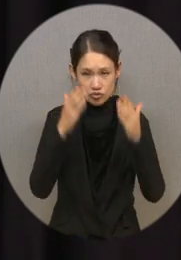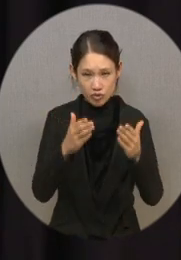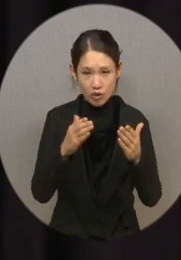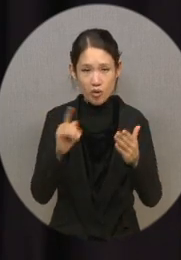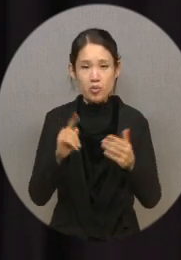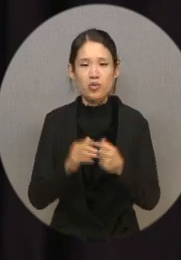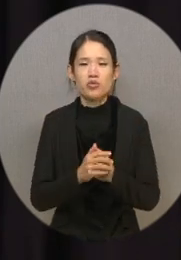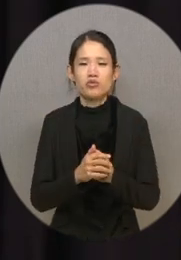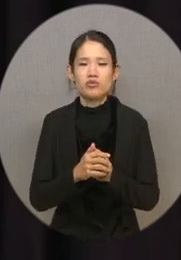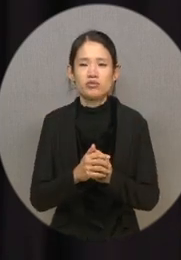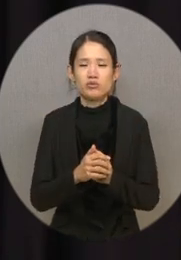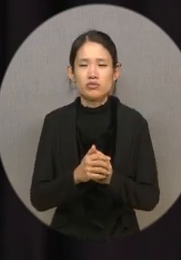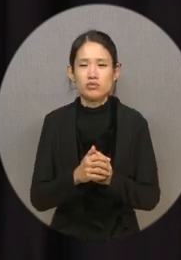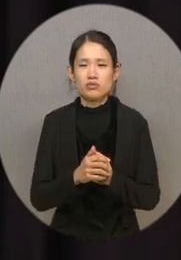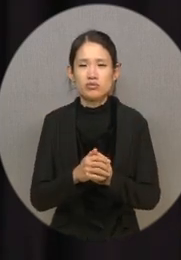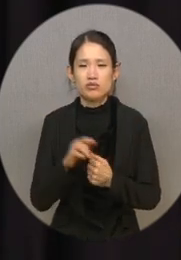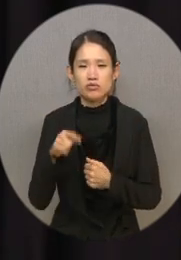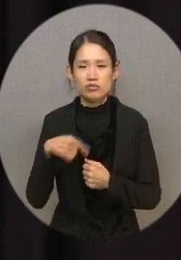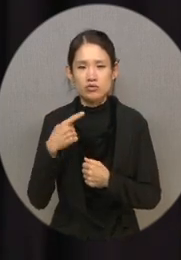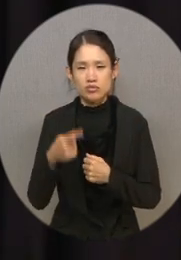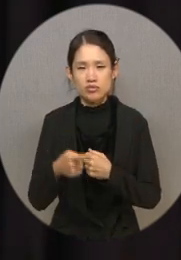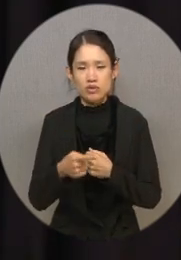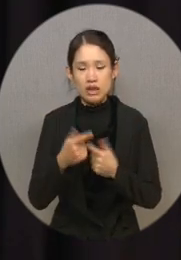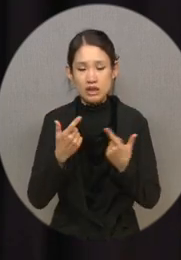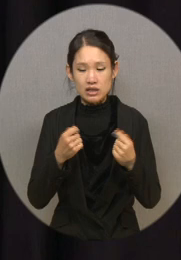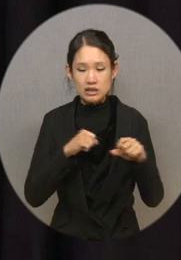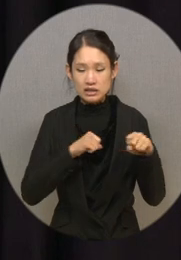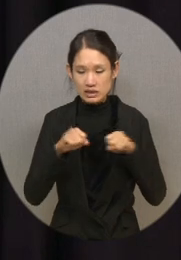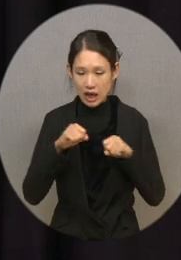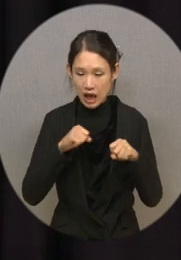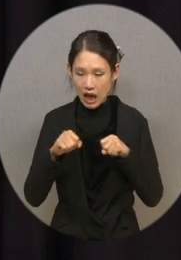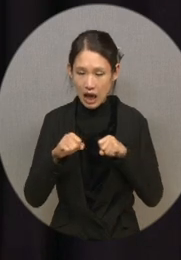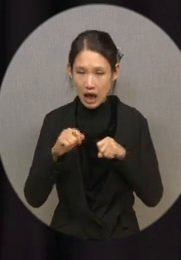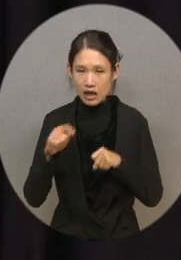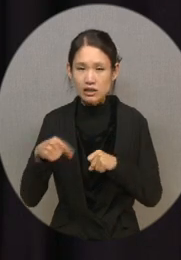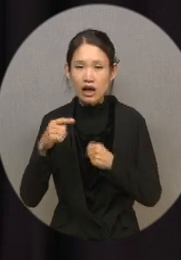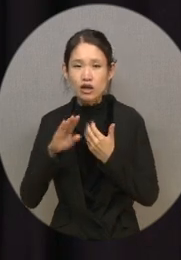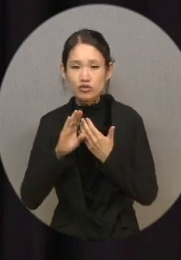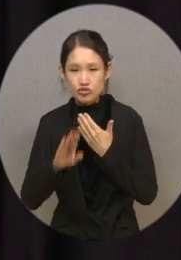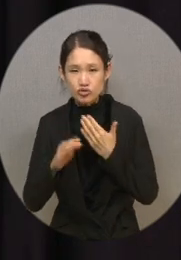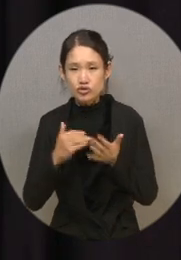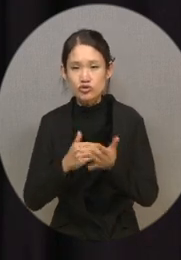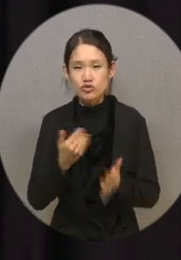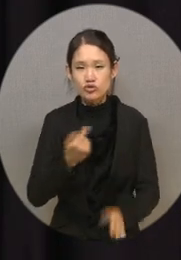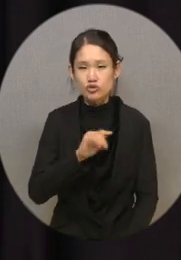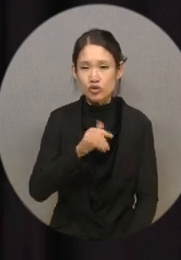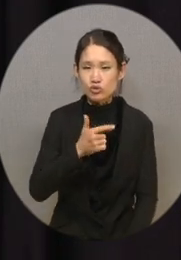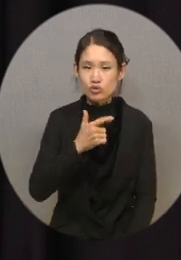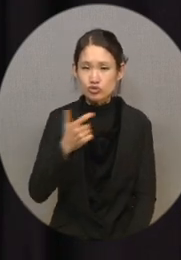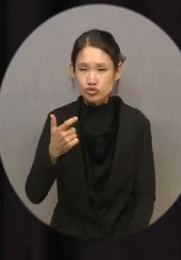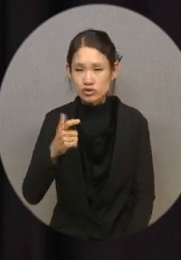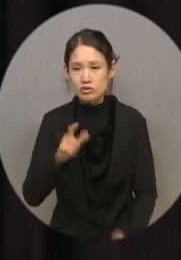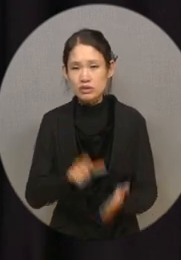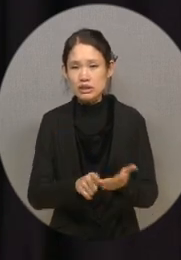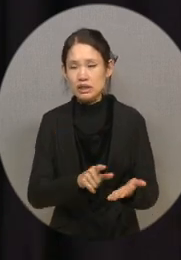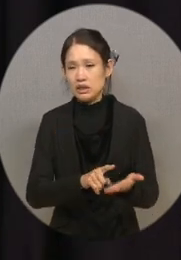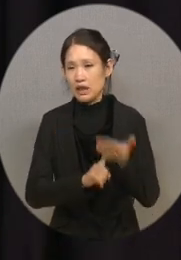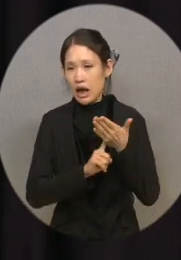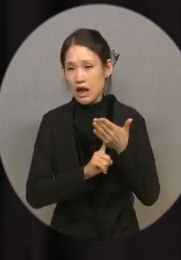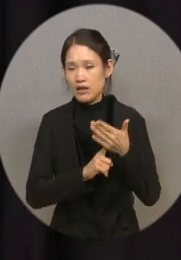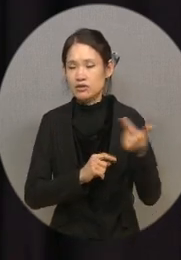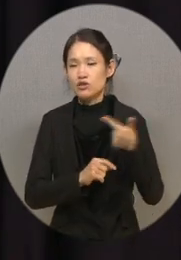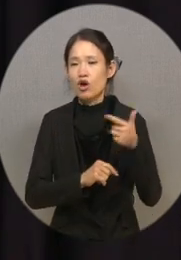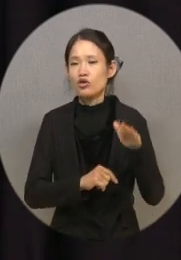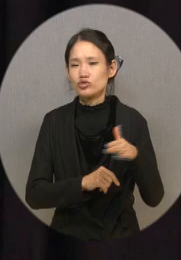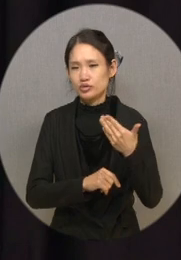두고 있는가. 그다음에 그렇게 했음에도 불구하고 60년대에 한 게 나타나기 시작하는 건 70년대에 10년이